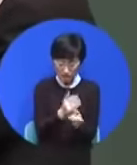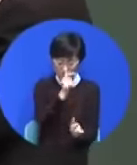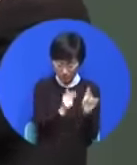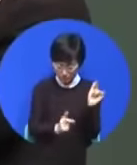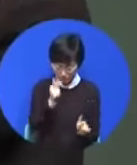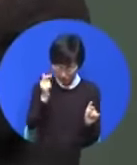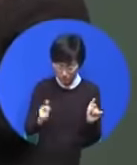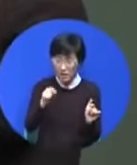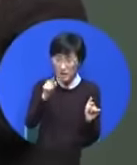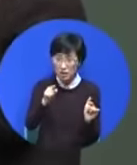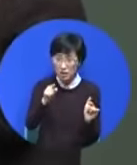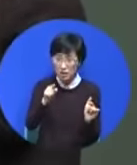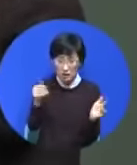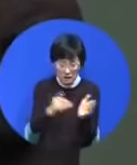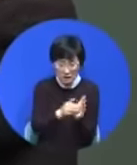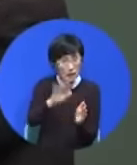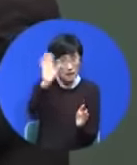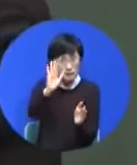전부